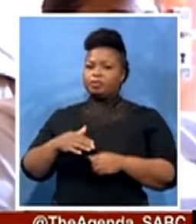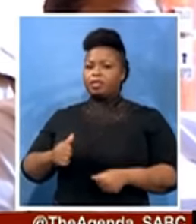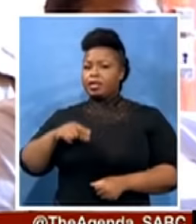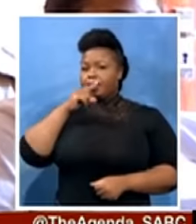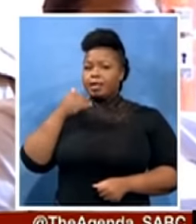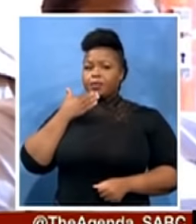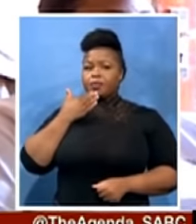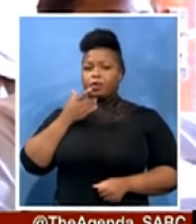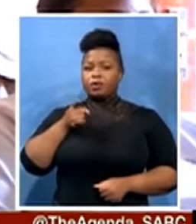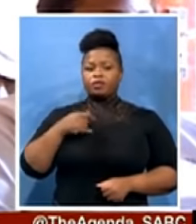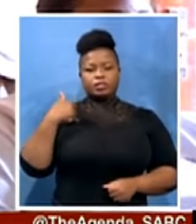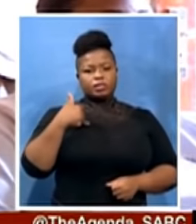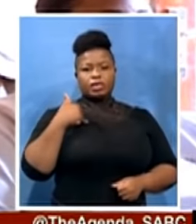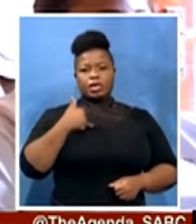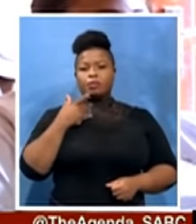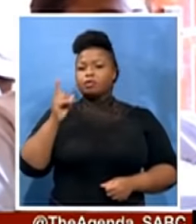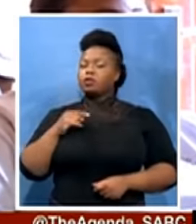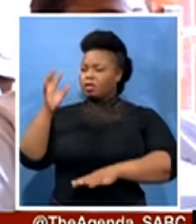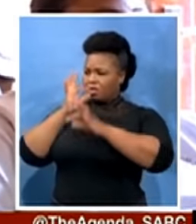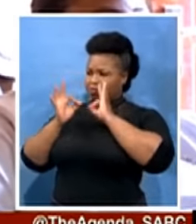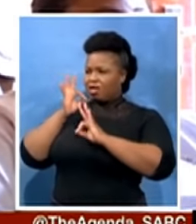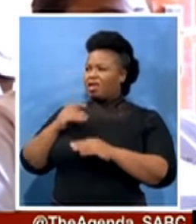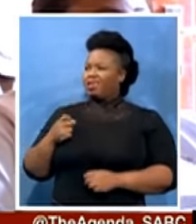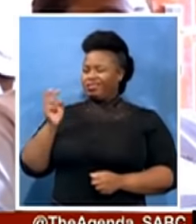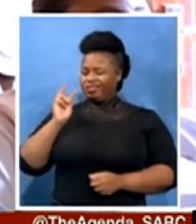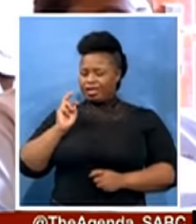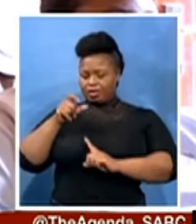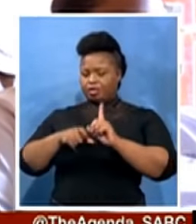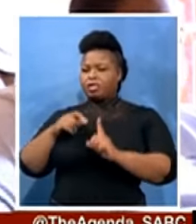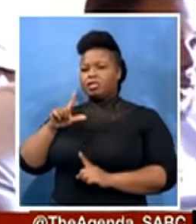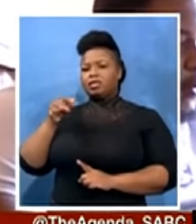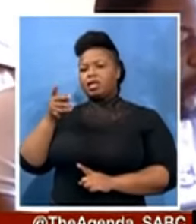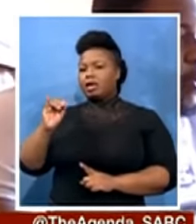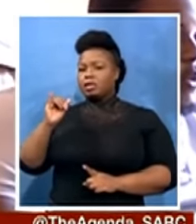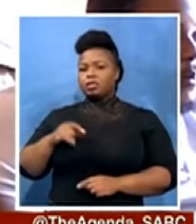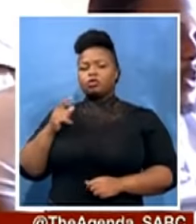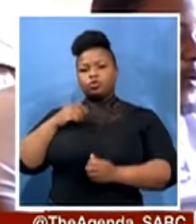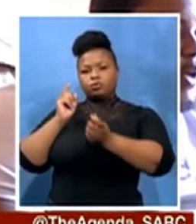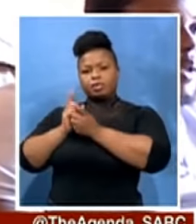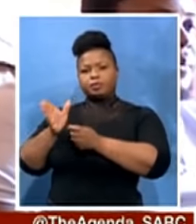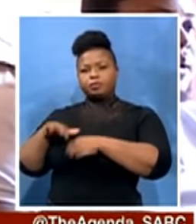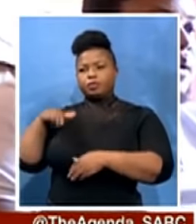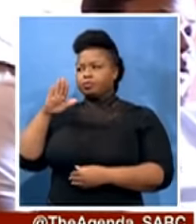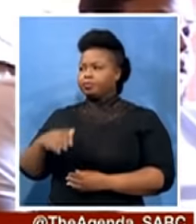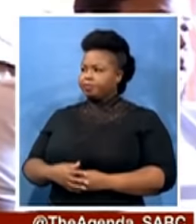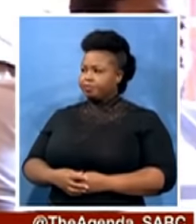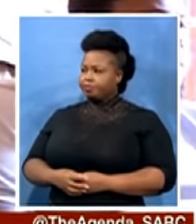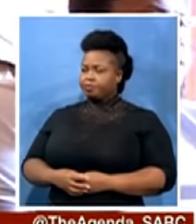us the kind of person that Lindani was when you two were growing up? Ngumalusi mina